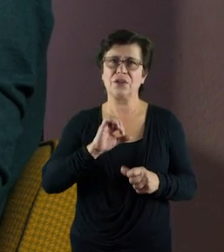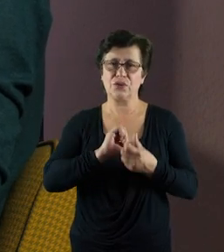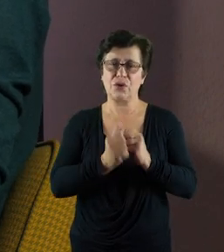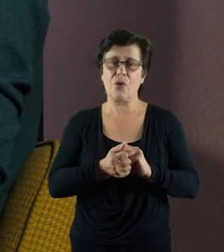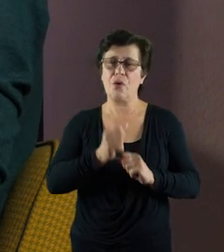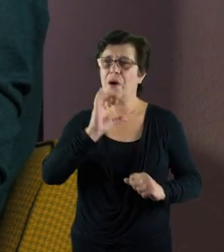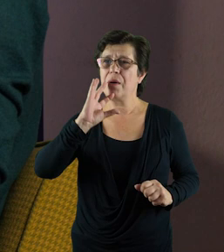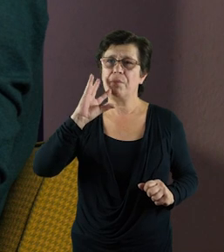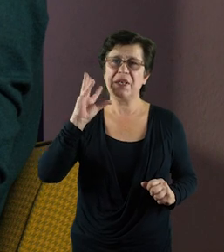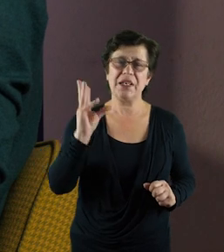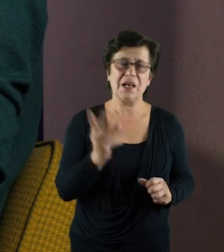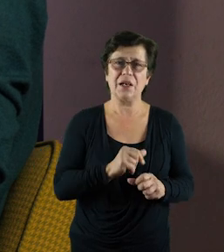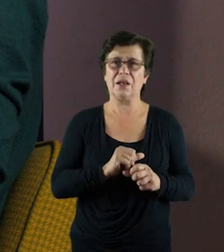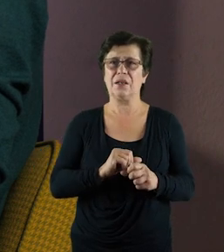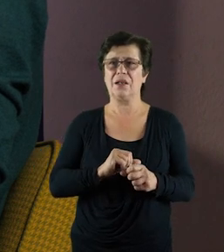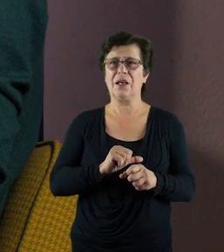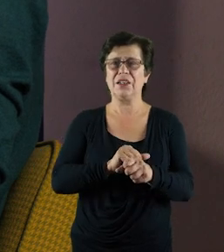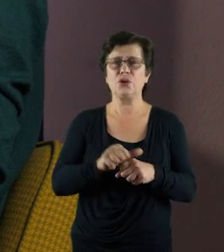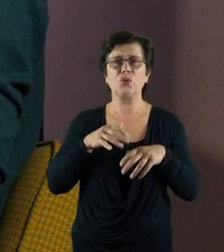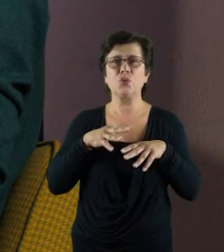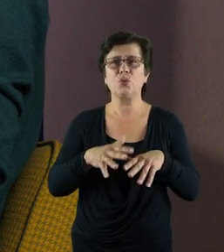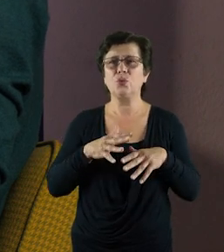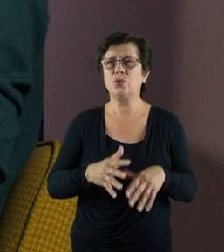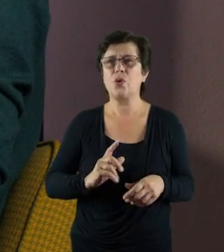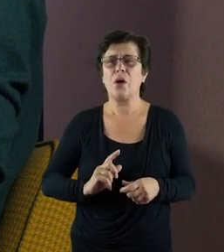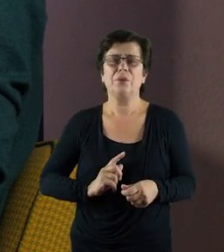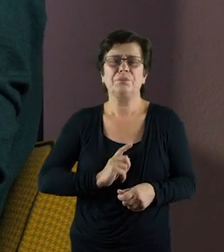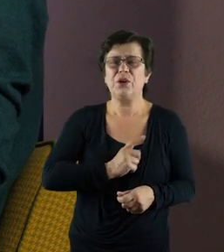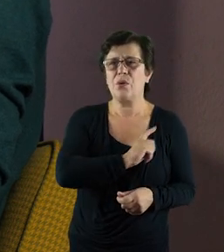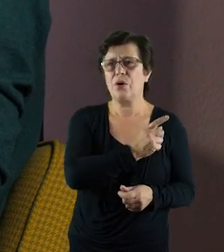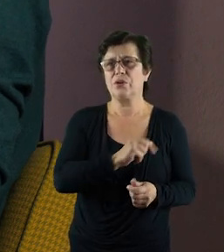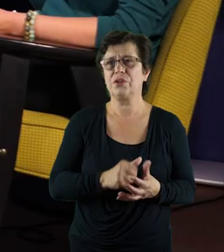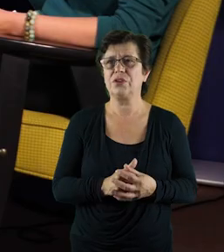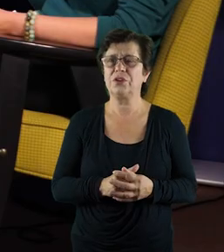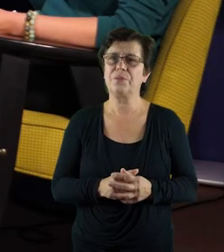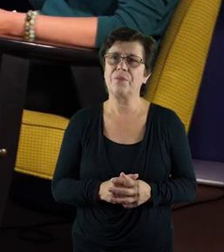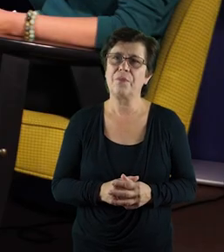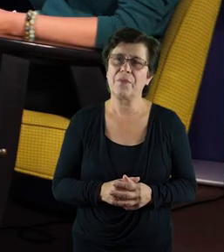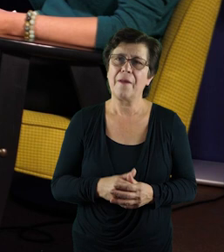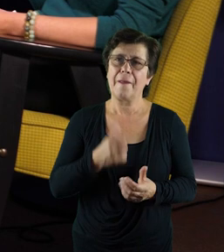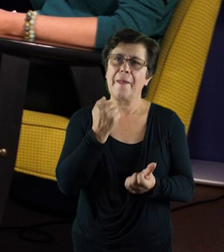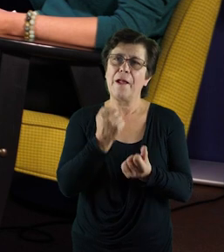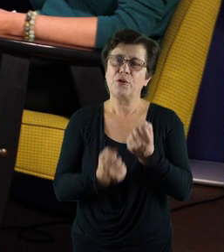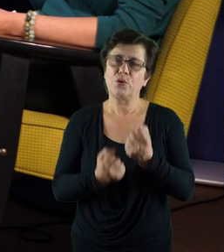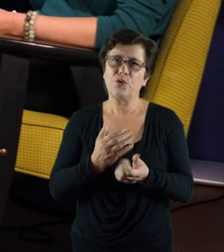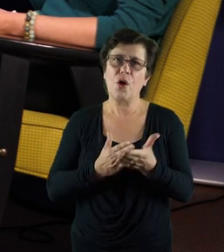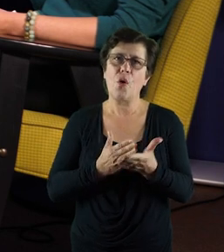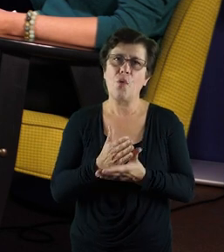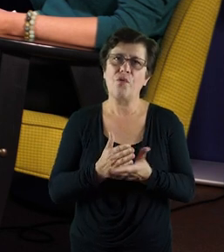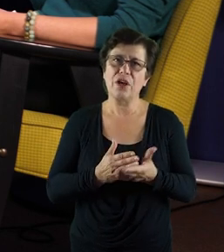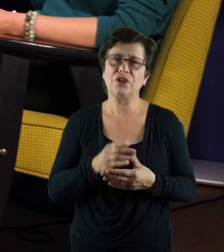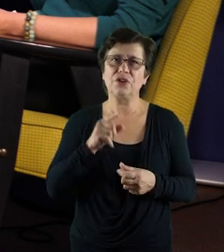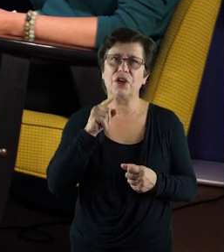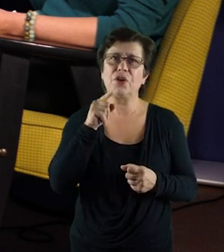erotyki, że właściwie w kontekście, co zostało powiedziane w tej chwili, trudno uwierzyć, że to jest